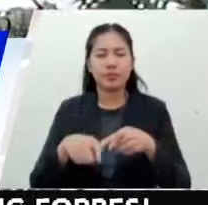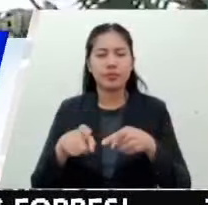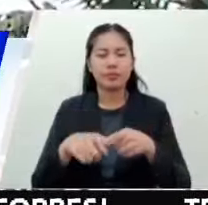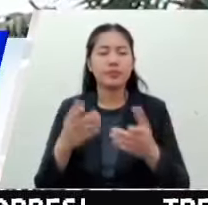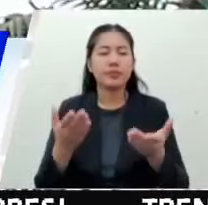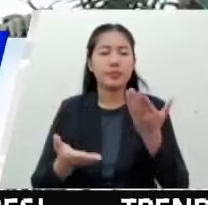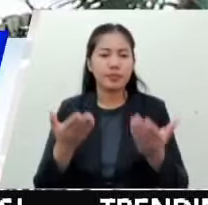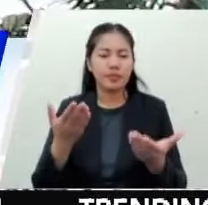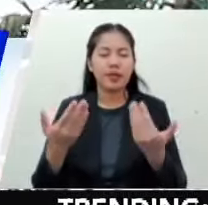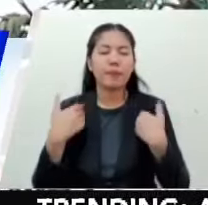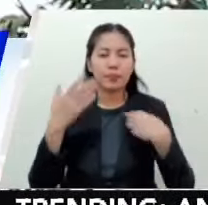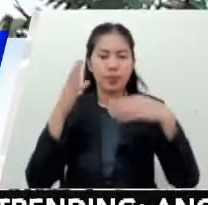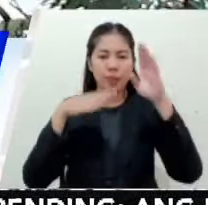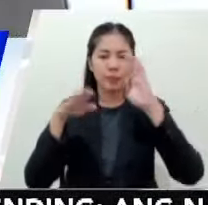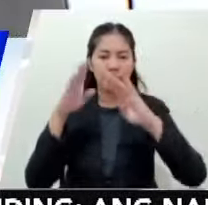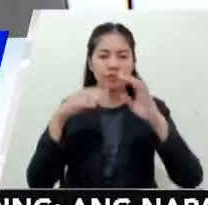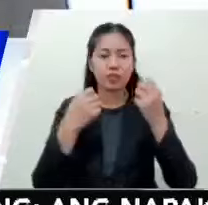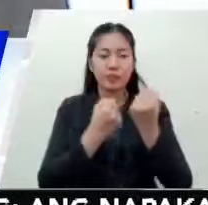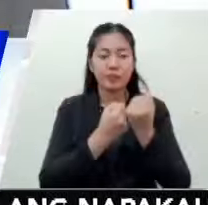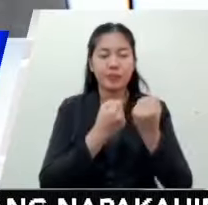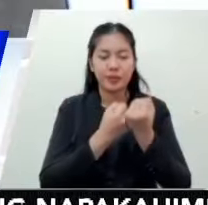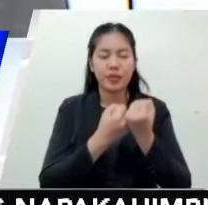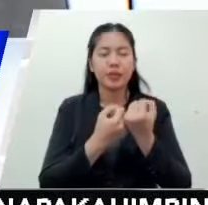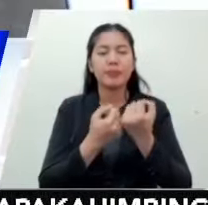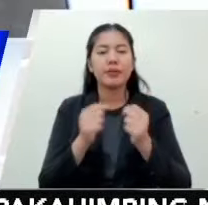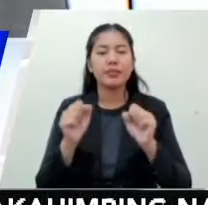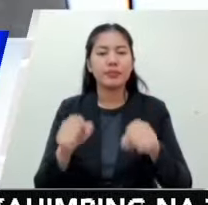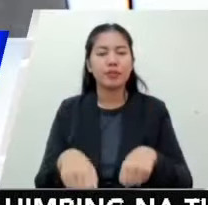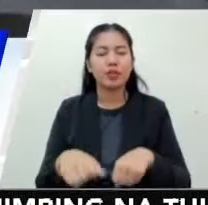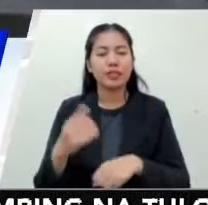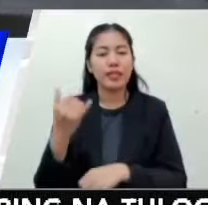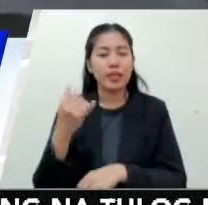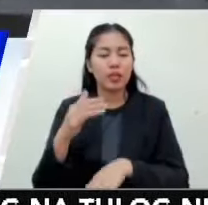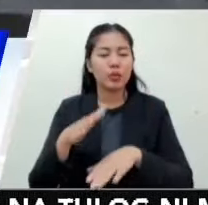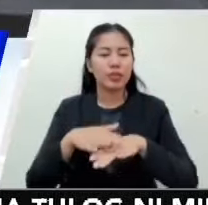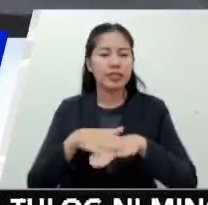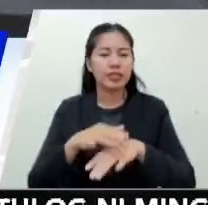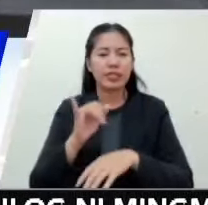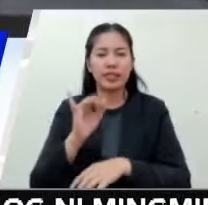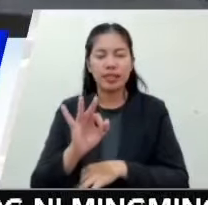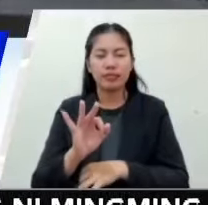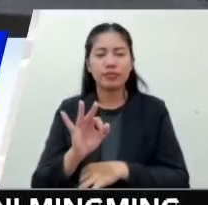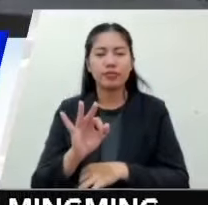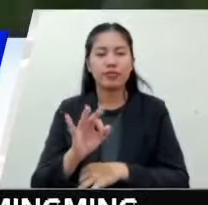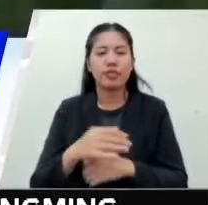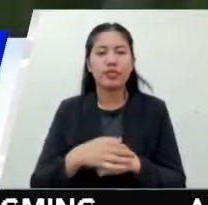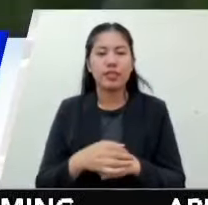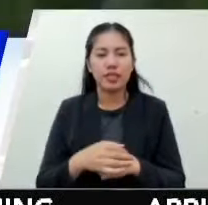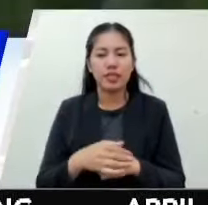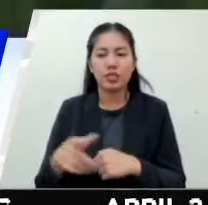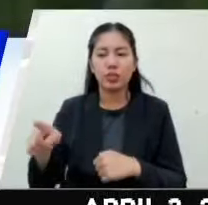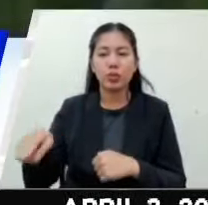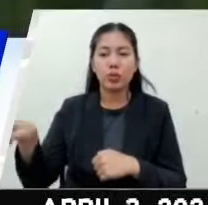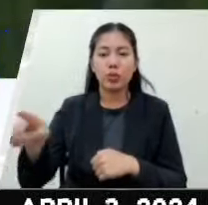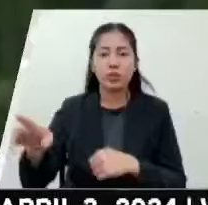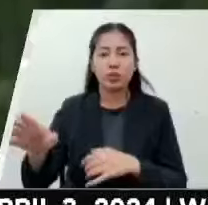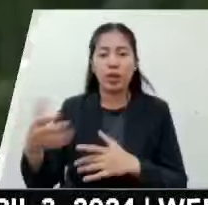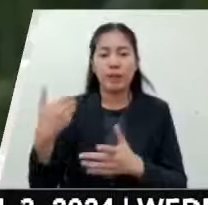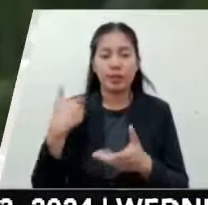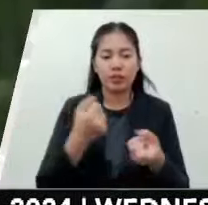Kaya posible ang yellow alert o pagnipis ng reserba kung hindi pa gagana ang mga plantang inaasang mag-online na ngayong